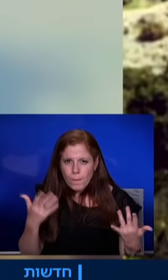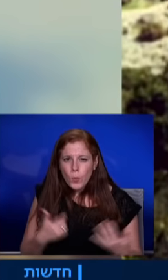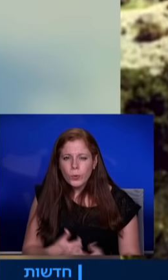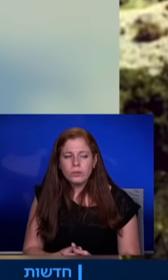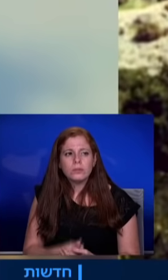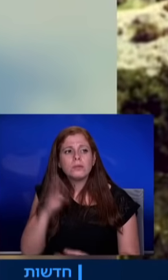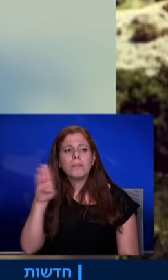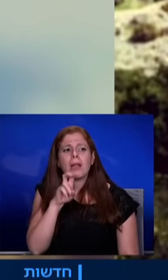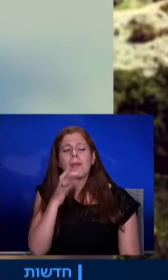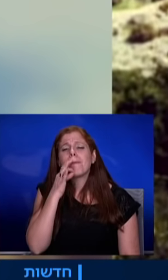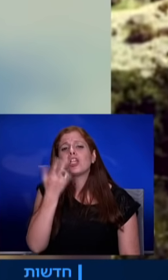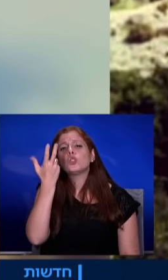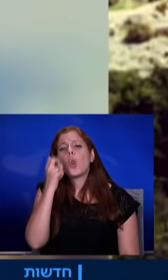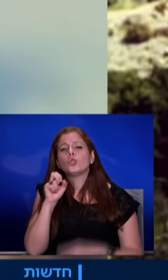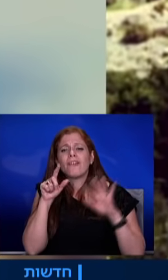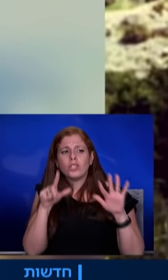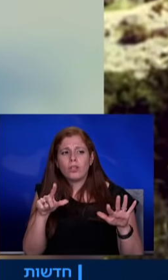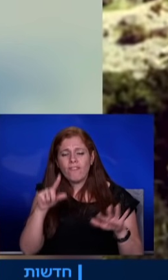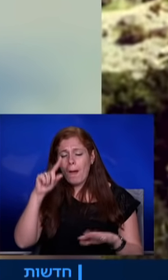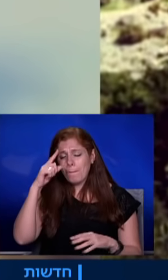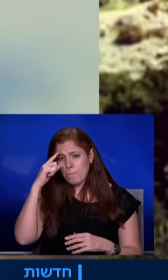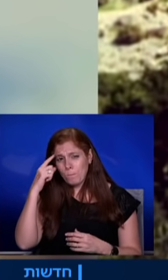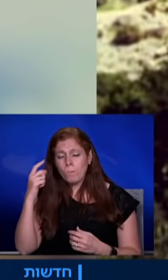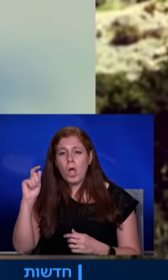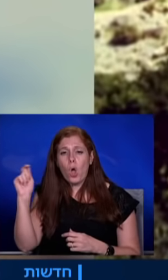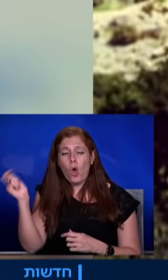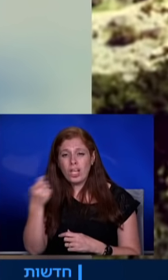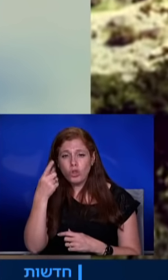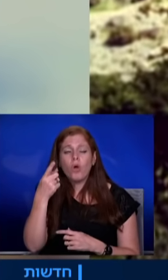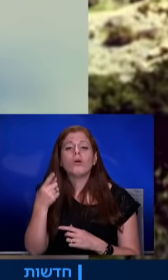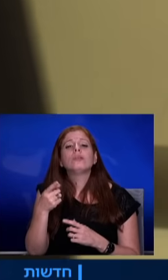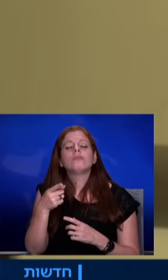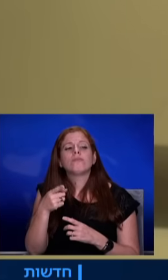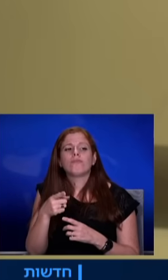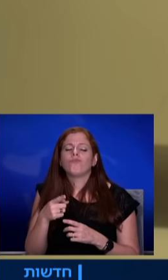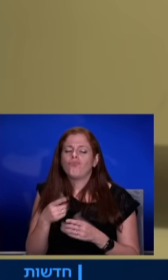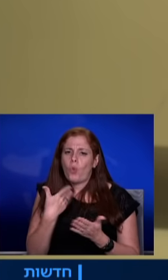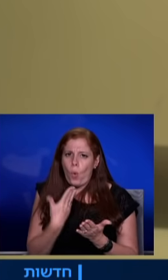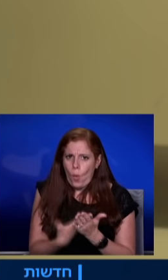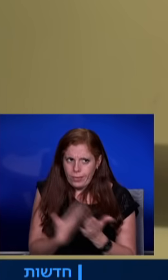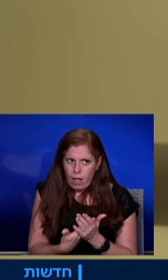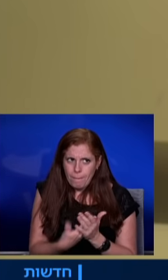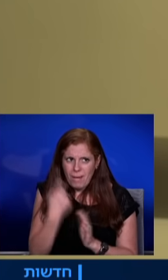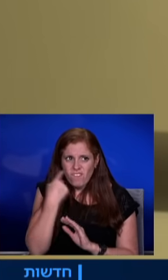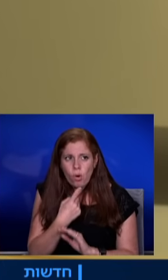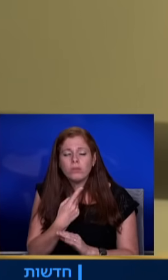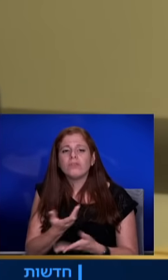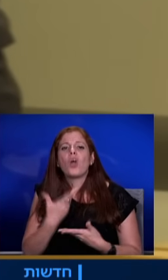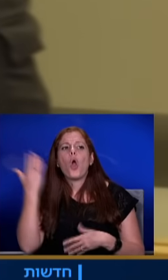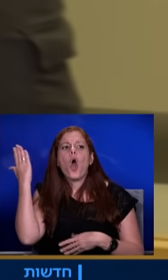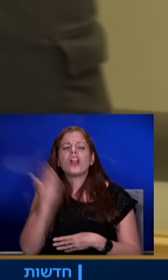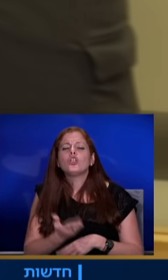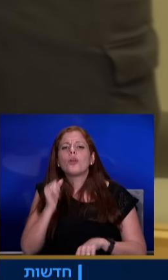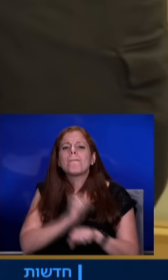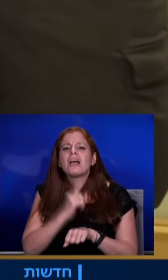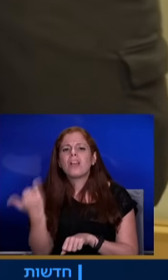בן 37, מהוד השרון, הודה במסגרת עסקת טיעון בעבירות שיוחסו לו, וצפוי לשאת עונש מאסר עולם